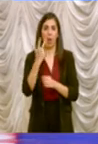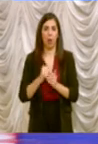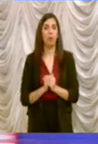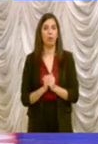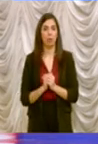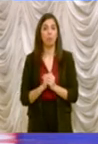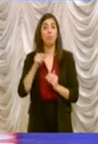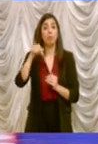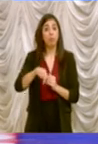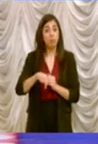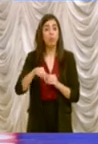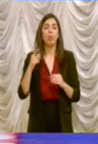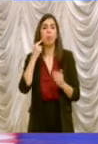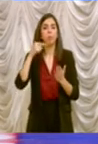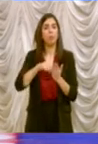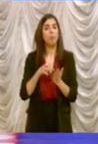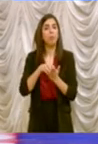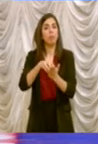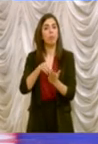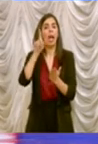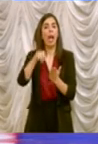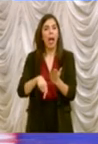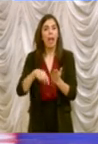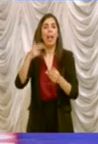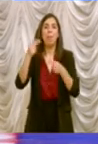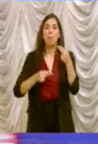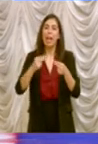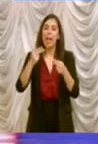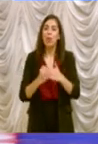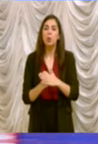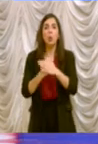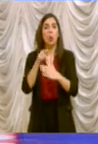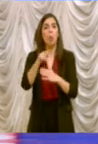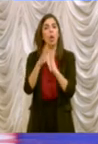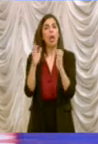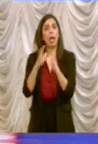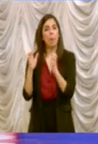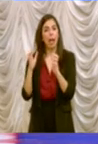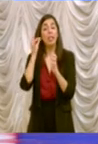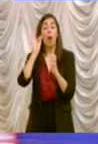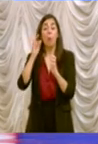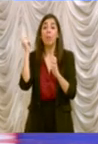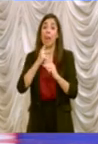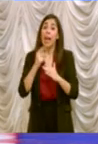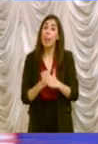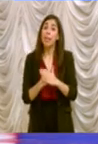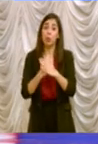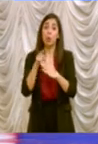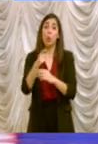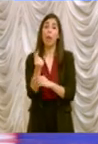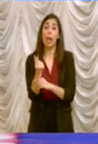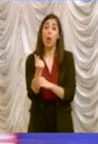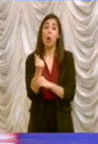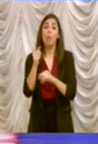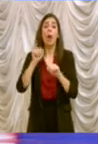conosciamo anche delle misure di rilancio di sostegno alle imprese per dare impulso alla crescita accompagnata dell'economia verso una